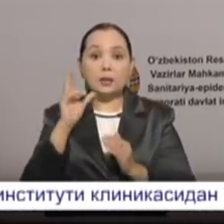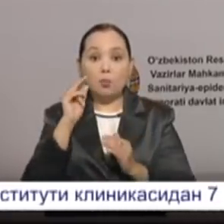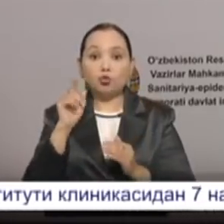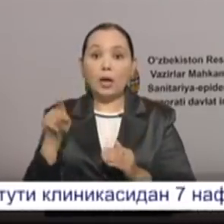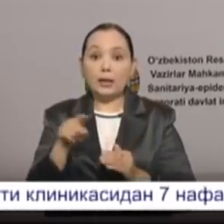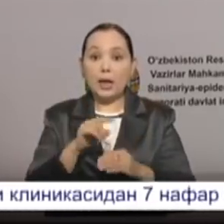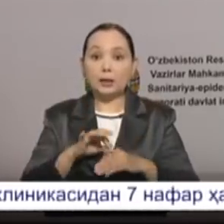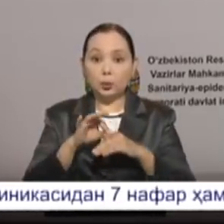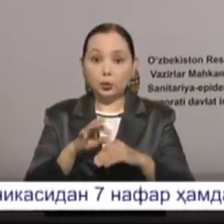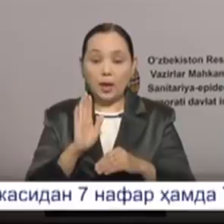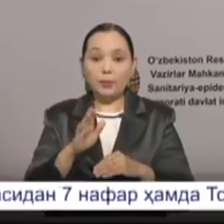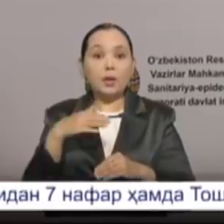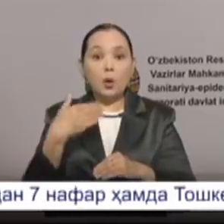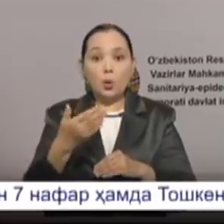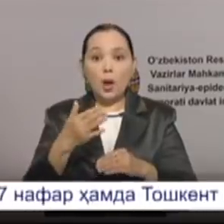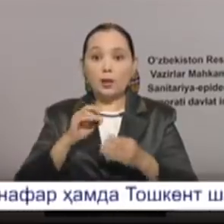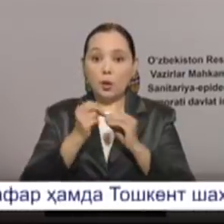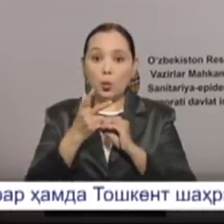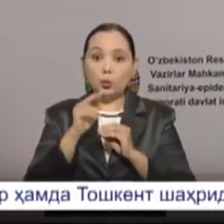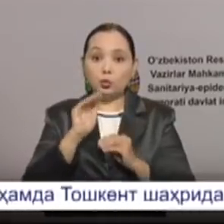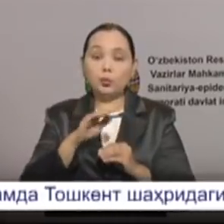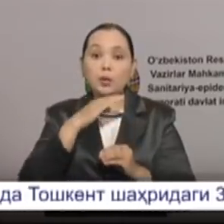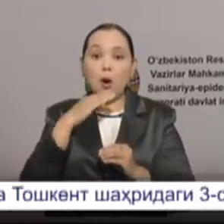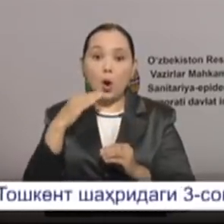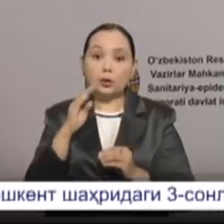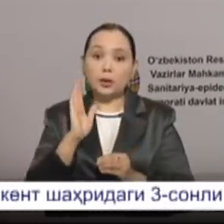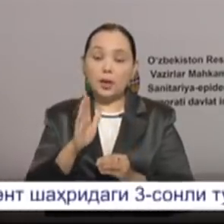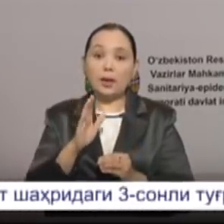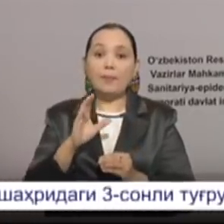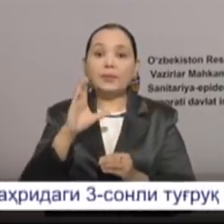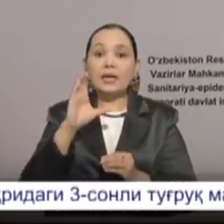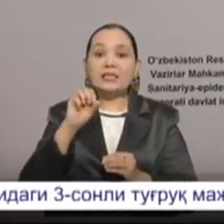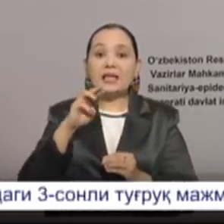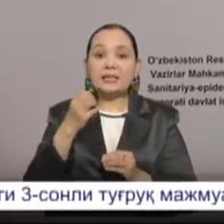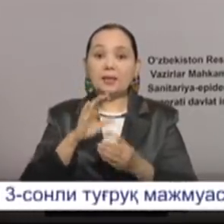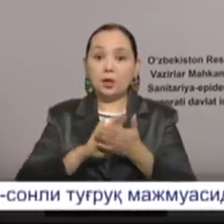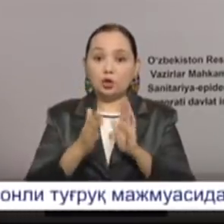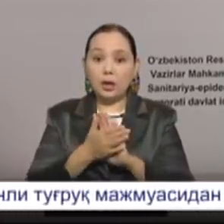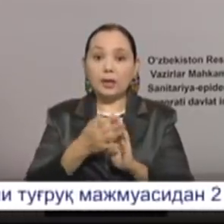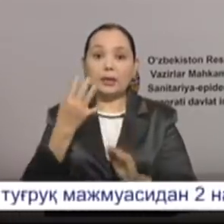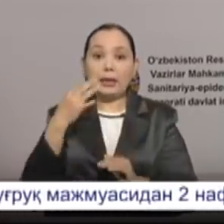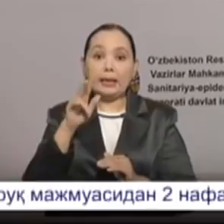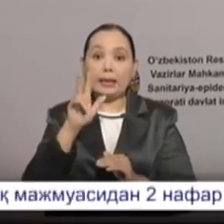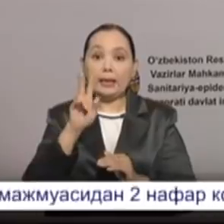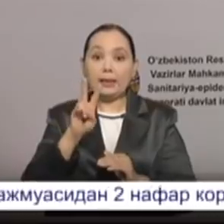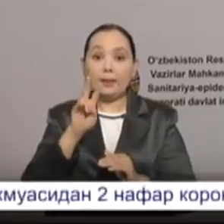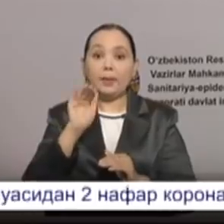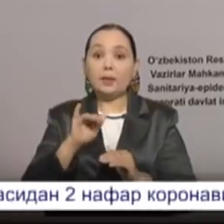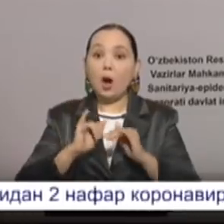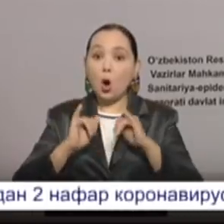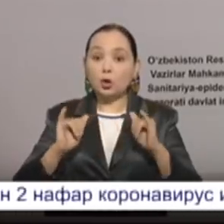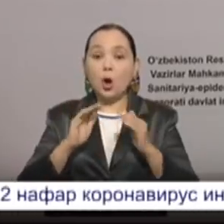muddatlarini o'tayapti. Ularning 13 mingdan ortiqrog'i statsionar sharoitida, 42 mingdan